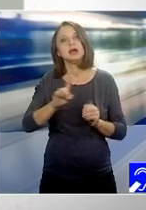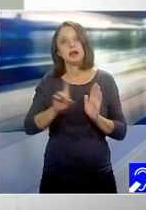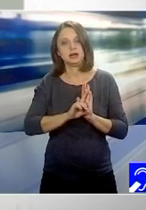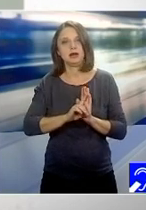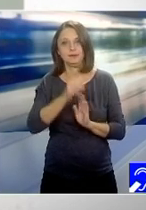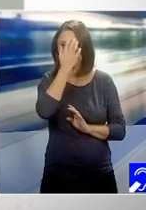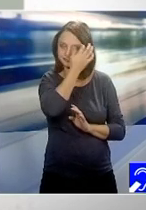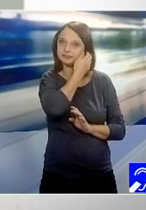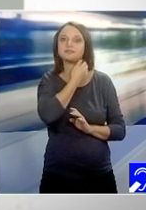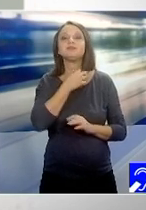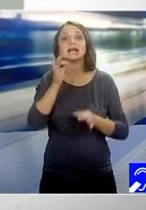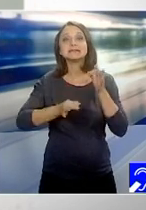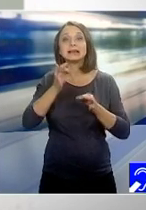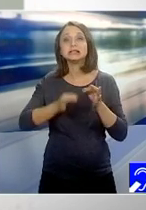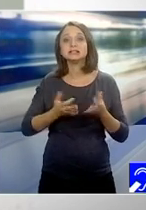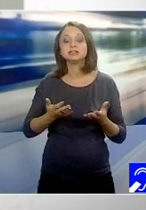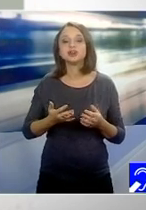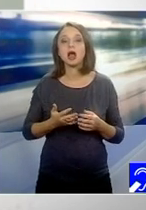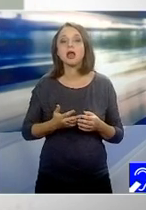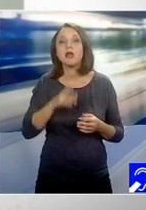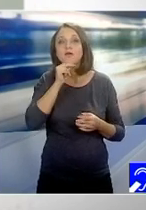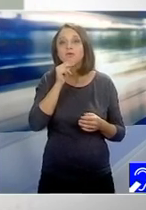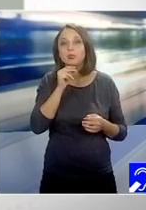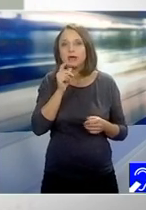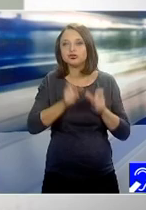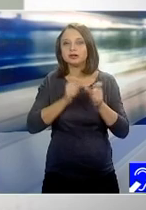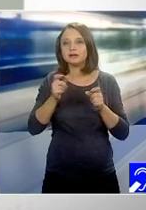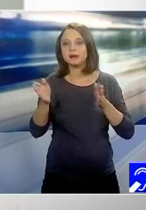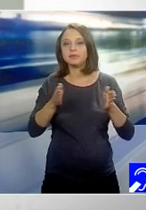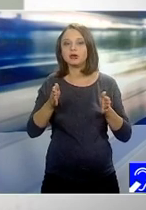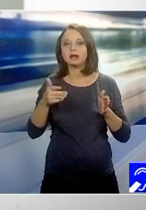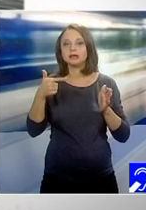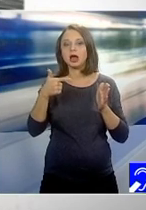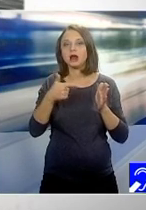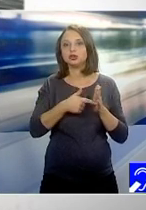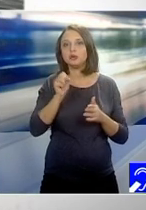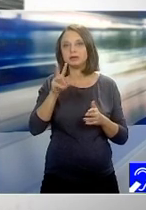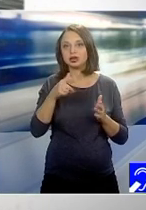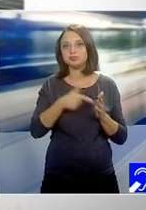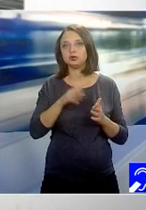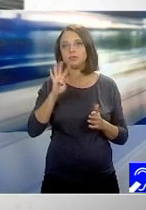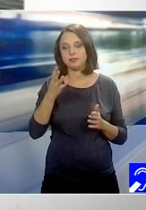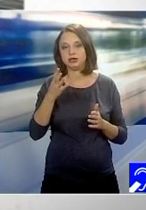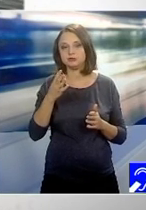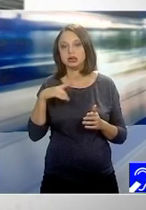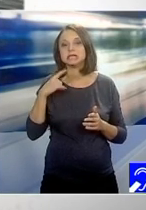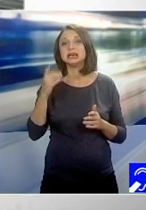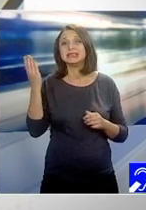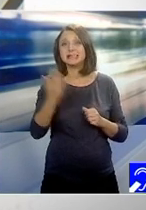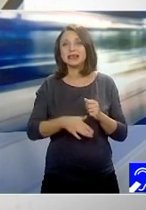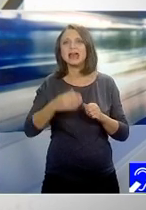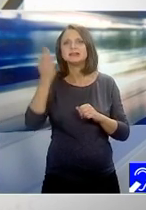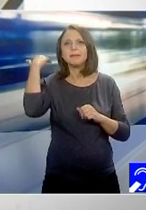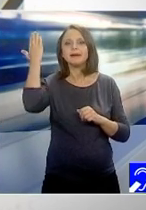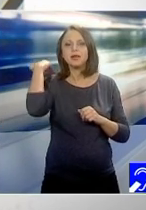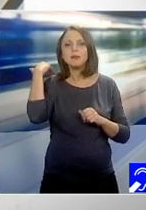mai discutat și noi, privesc perioada 2013-2014. Constatări. Ele sunt tăieri istorice, care de-a lungul timpului